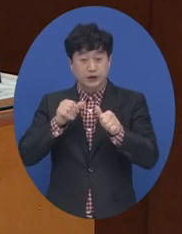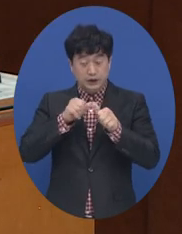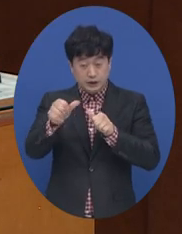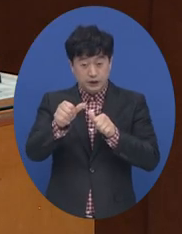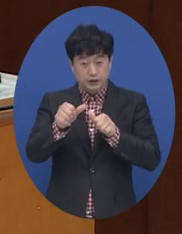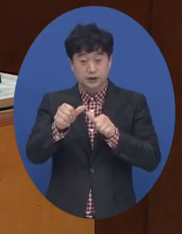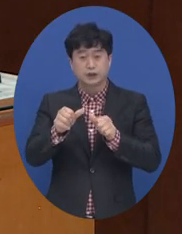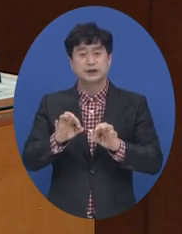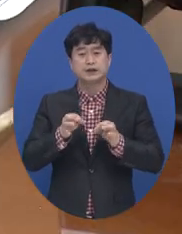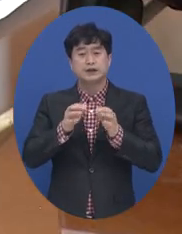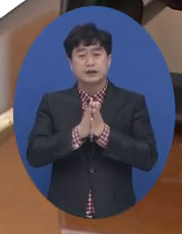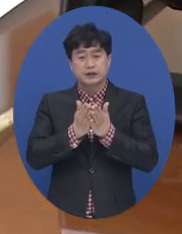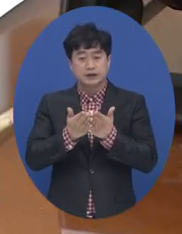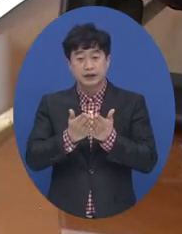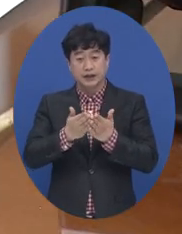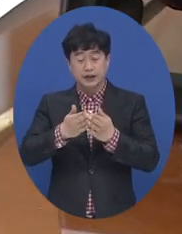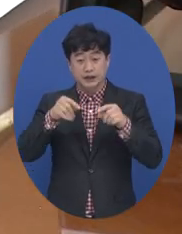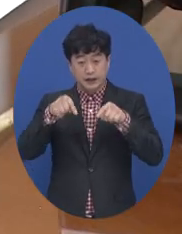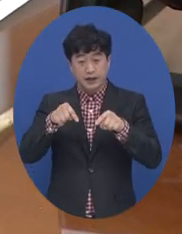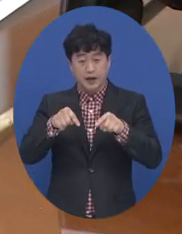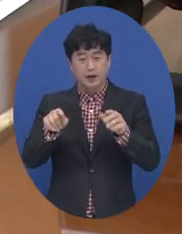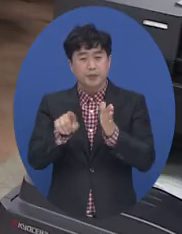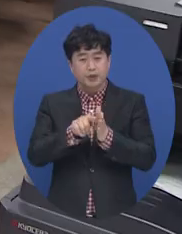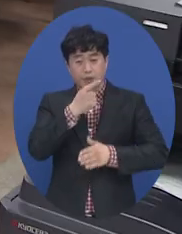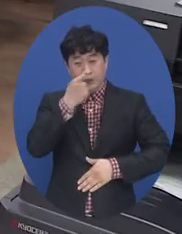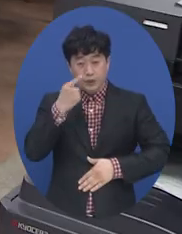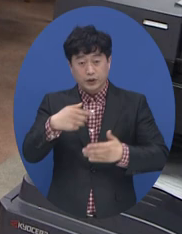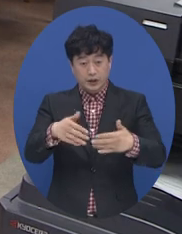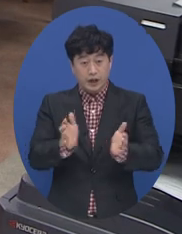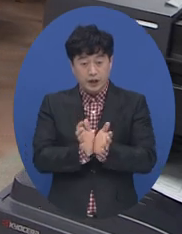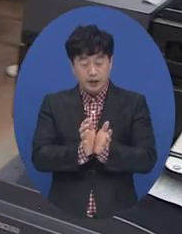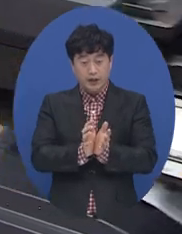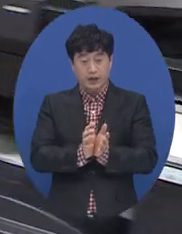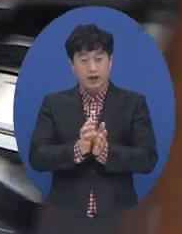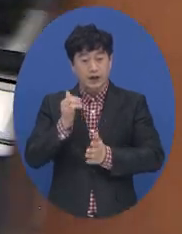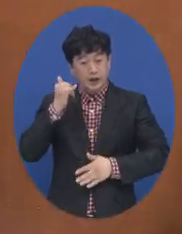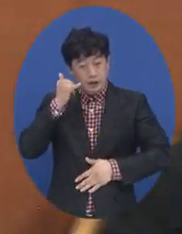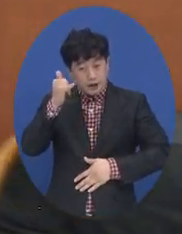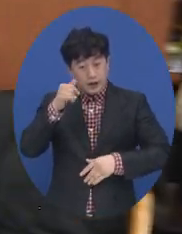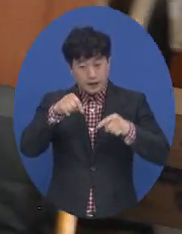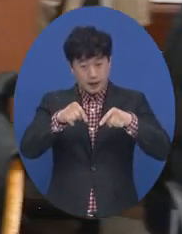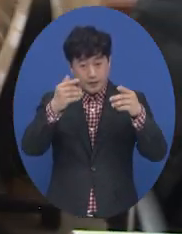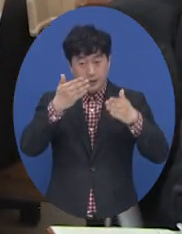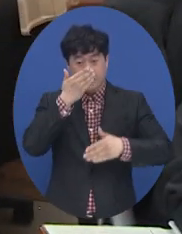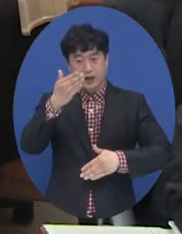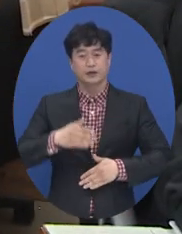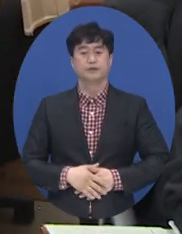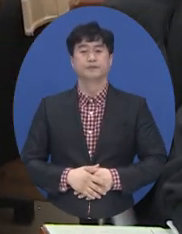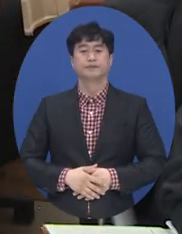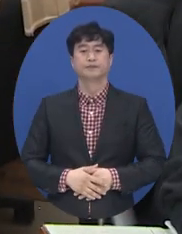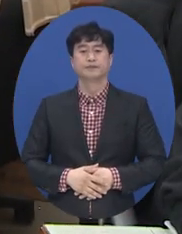통장에 관한 상담은 경기 신용보증재단을 통해 받을 수 있습니다. 경기지TV 구영슬입니다.